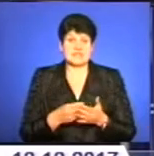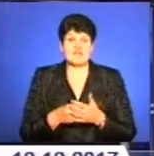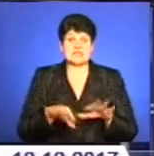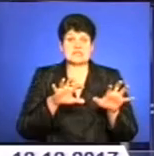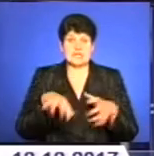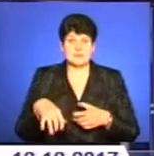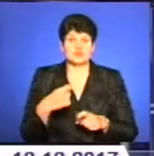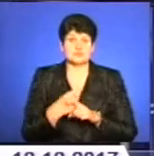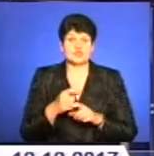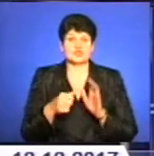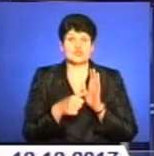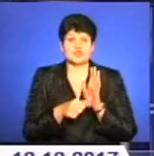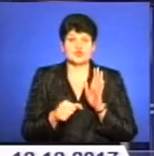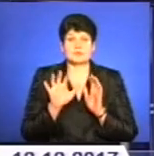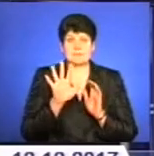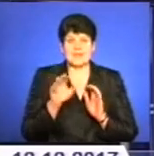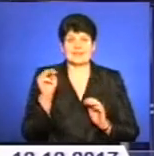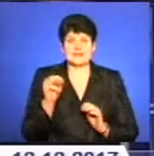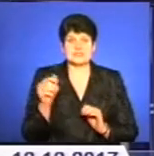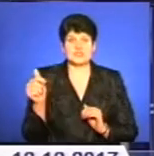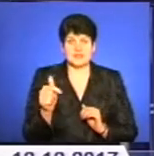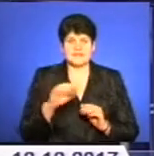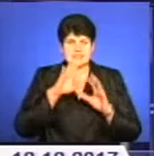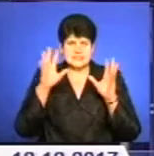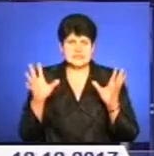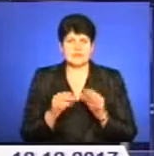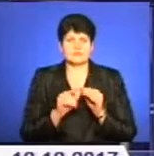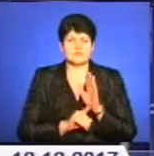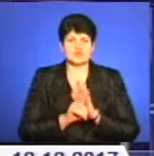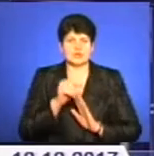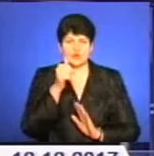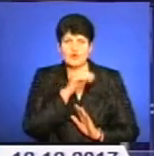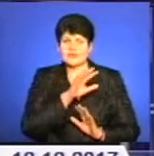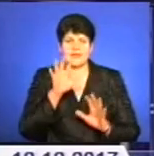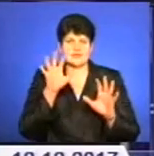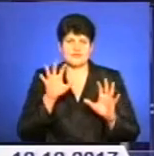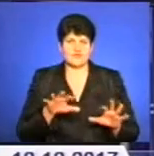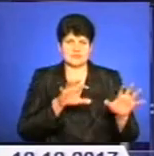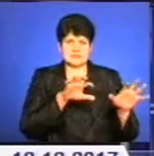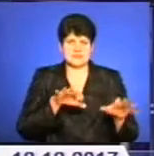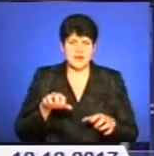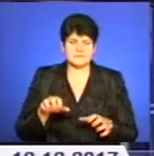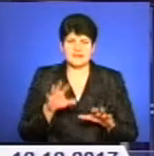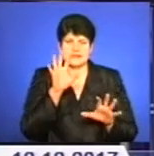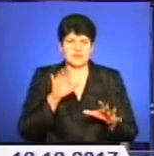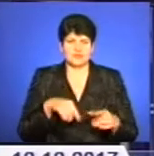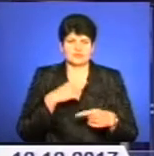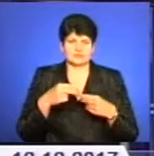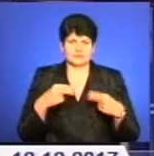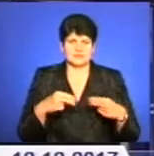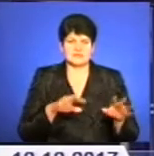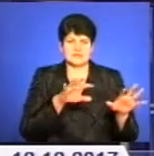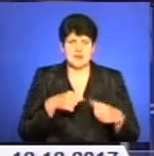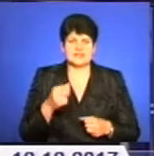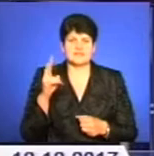вилученого спирту – 605 тисяч гривень. Загалом, з початку року із незаконного обігу вилучили понад 22 тисячі